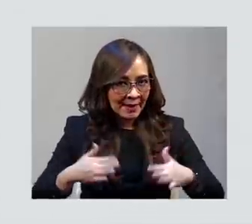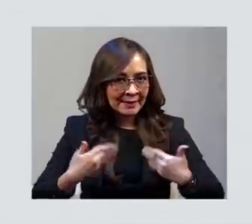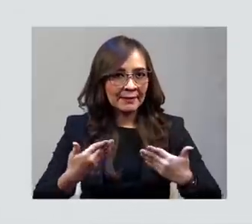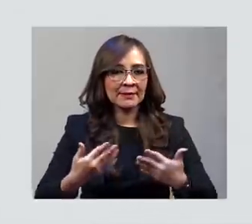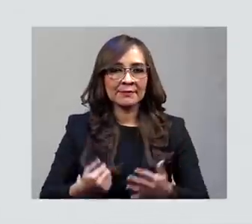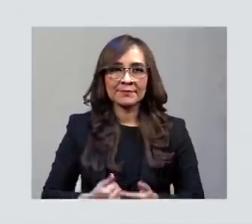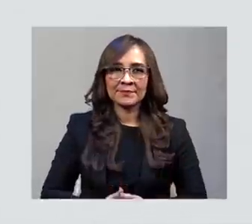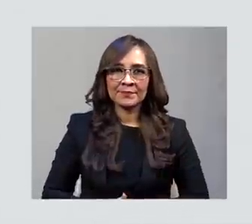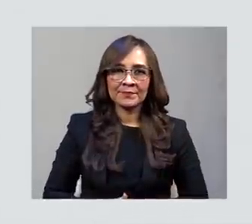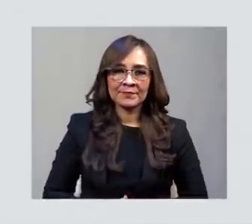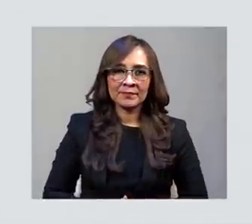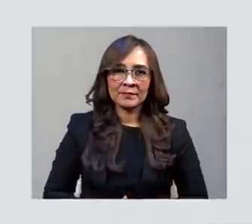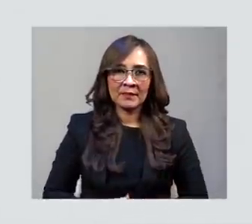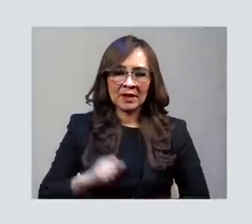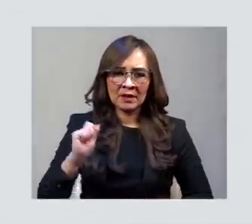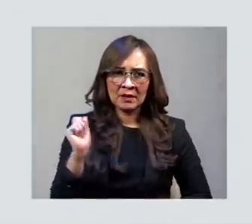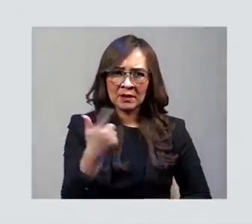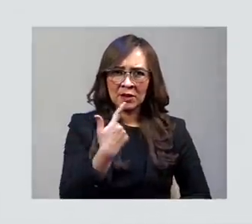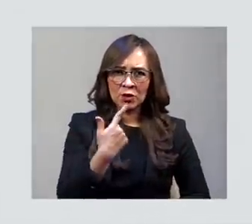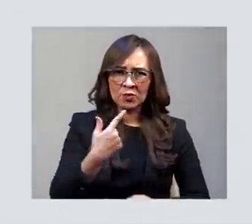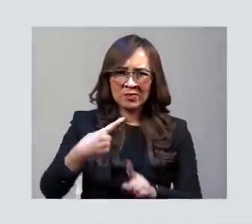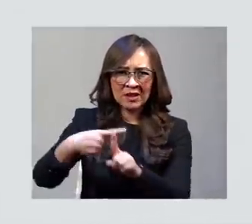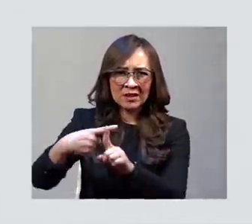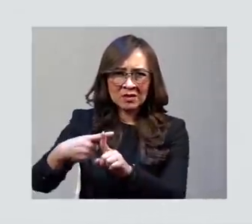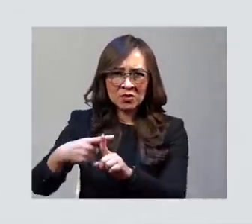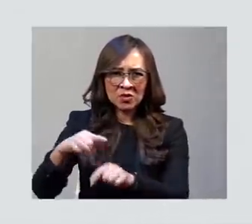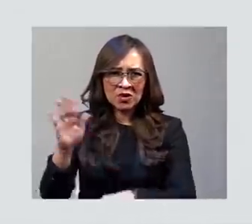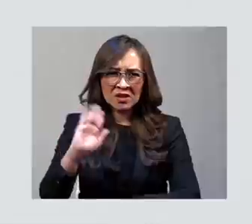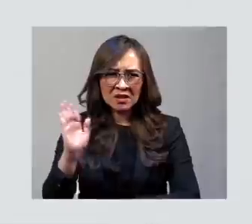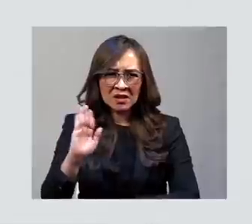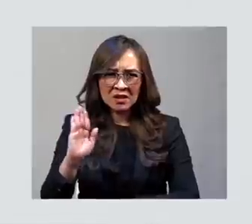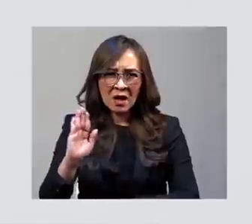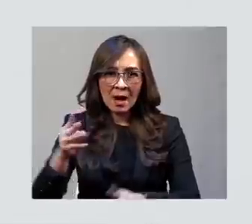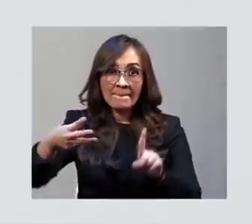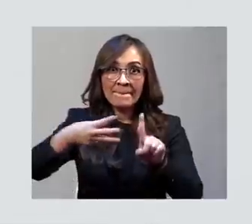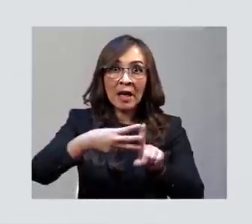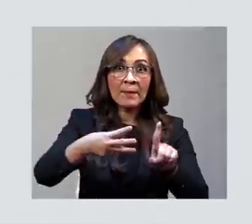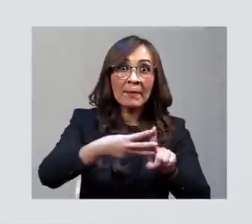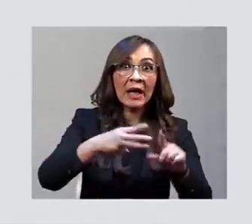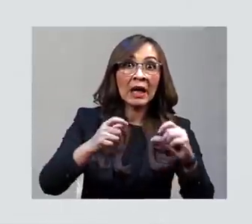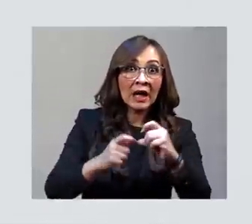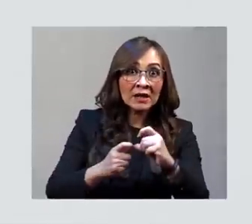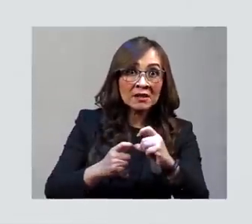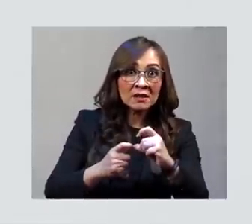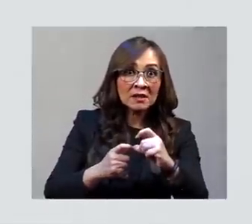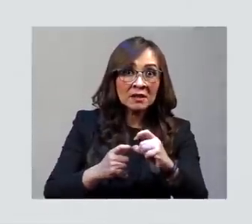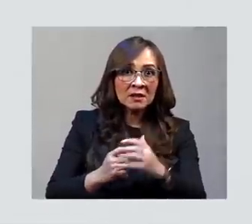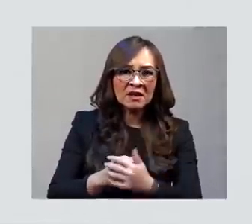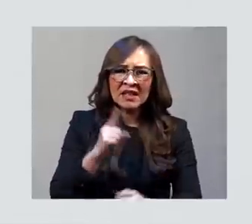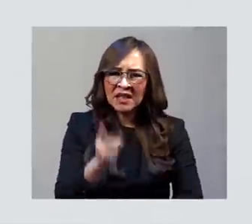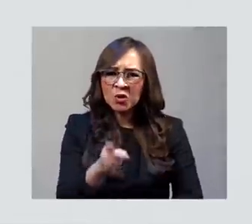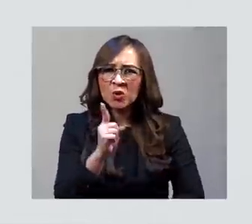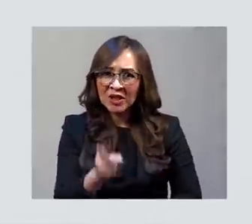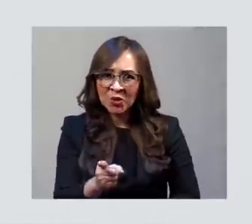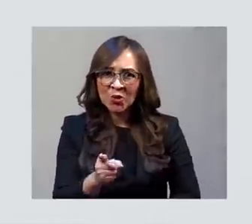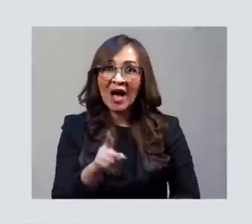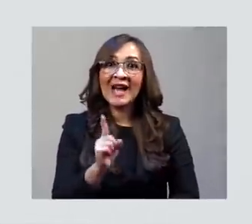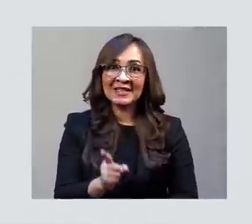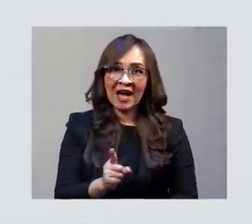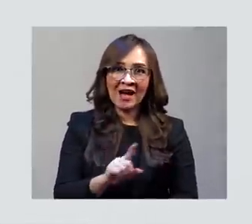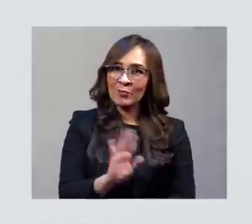Hidup Kristen tidak BBS, begitu-begitu saja. Hidup Kristen bukan GGD, gitu-gitu doang.